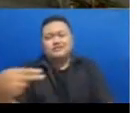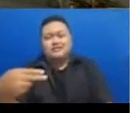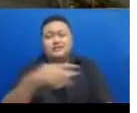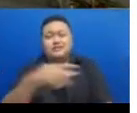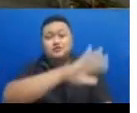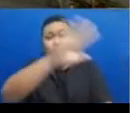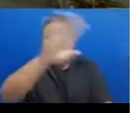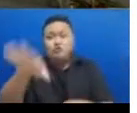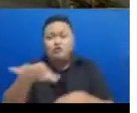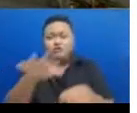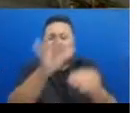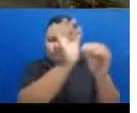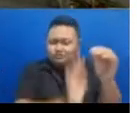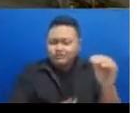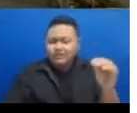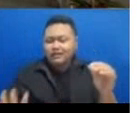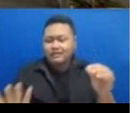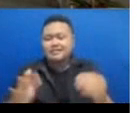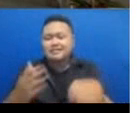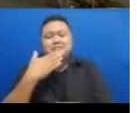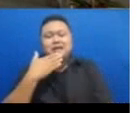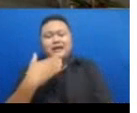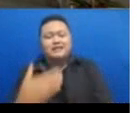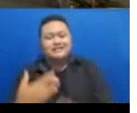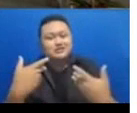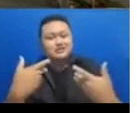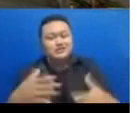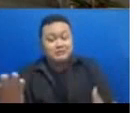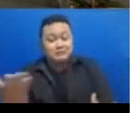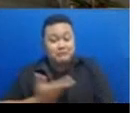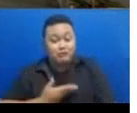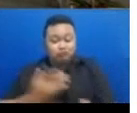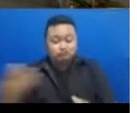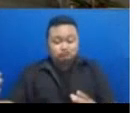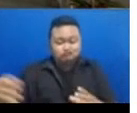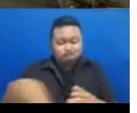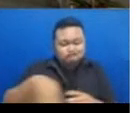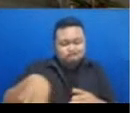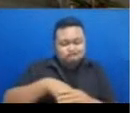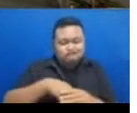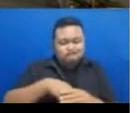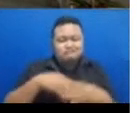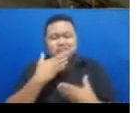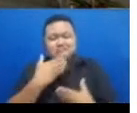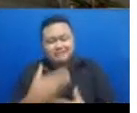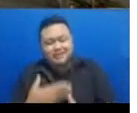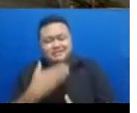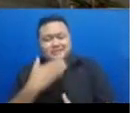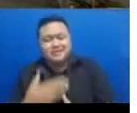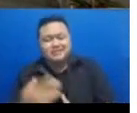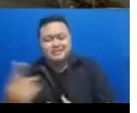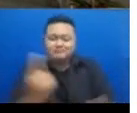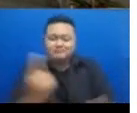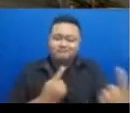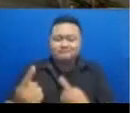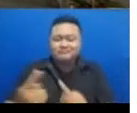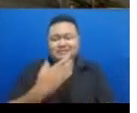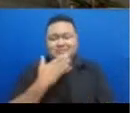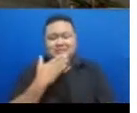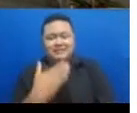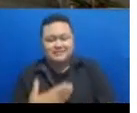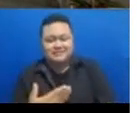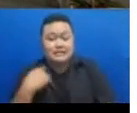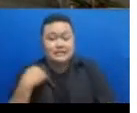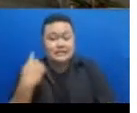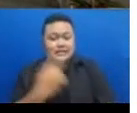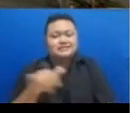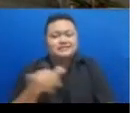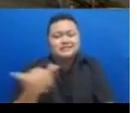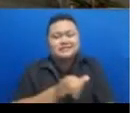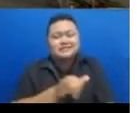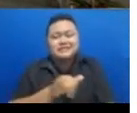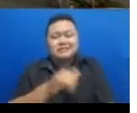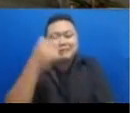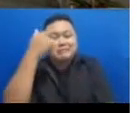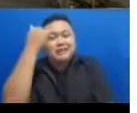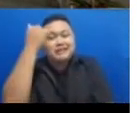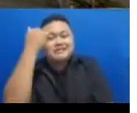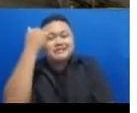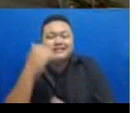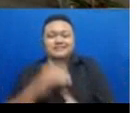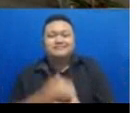Terima kasih telah menyempatkan diri dari sela-sela kesibukan Bapak dan Ibu. Kita sama-sama belajar di sini, kita sama-sama